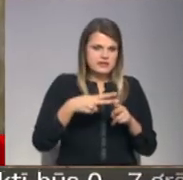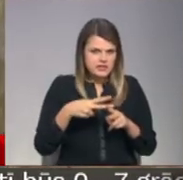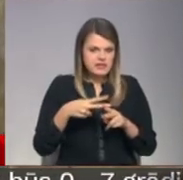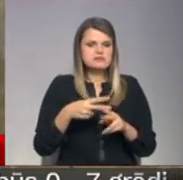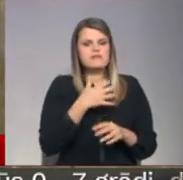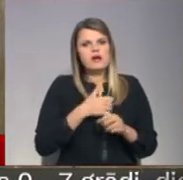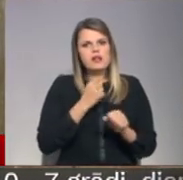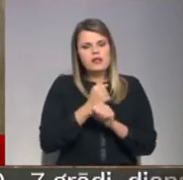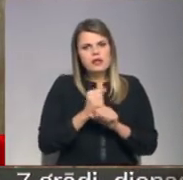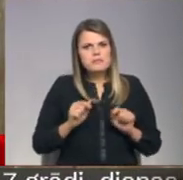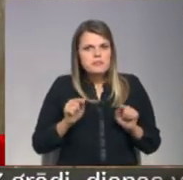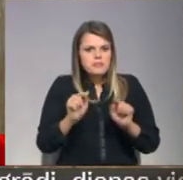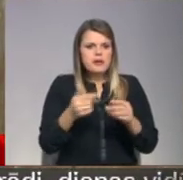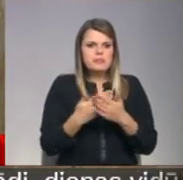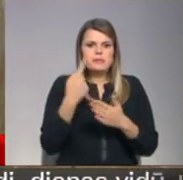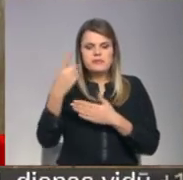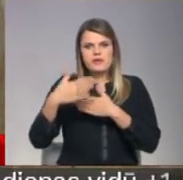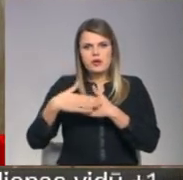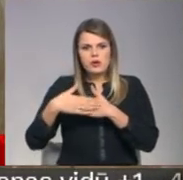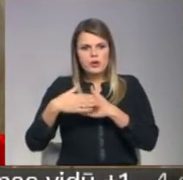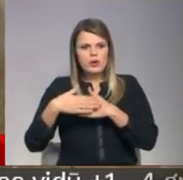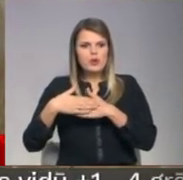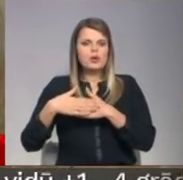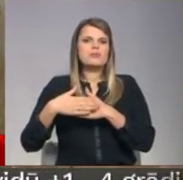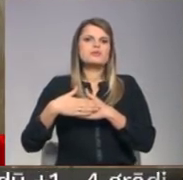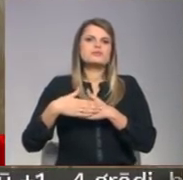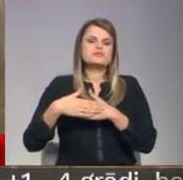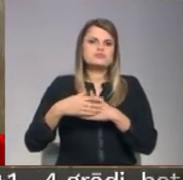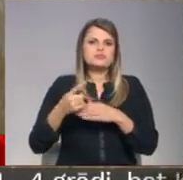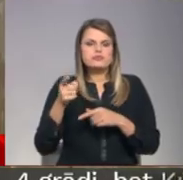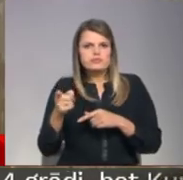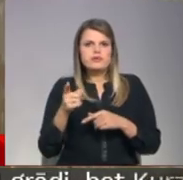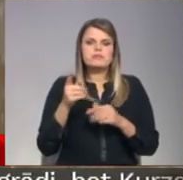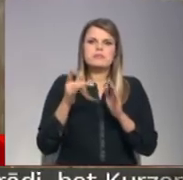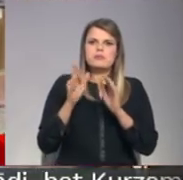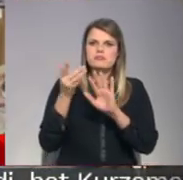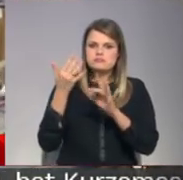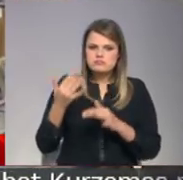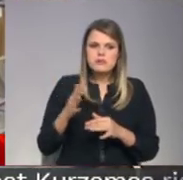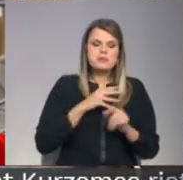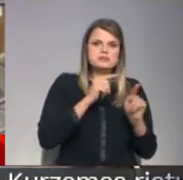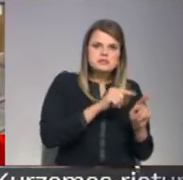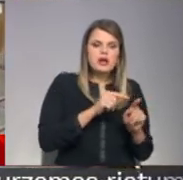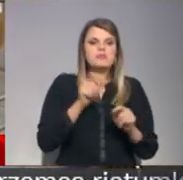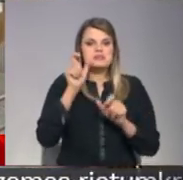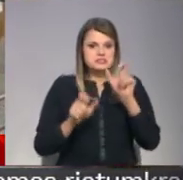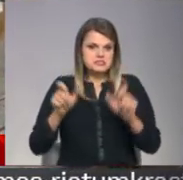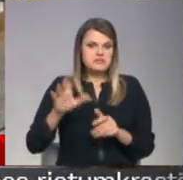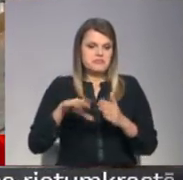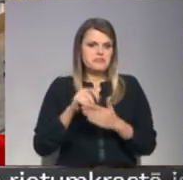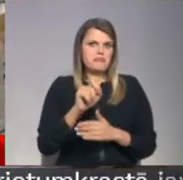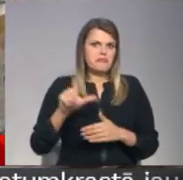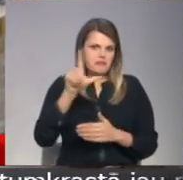jādara lietas paralēli, jo pieņemsim uz vienām durvīm viens strādājot, tur nekas labs nesanāk, tā tieši finansiālajā ziņā. Cilvēki aizvien vairāk